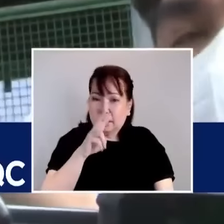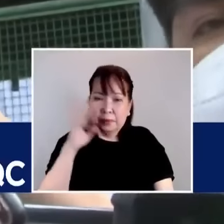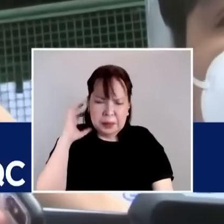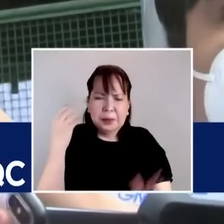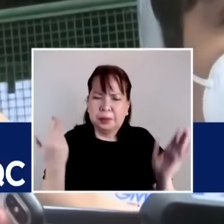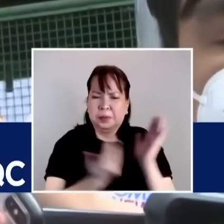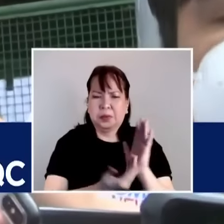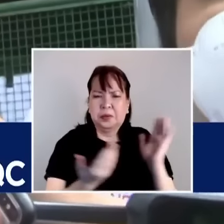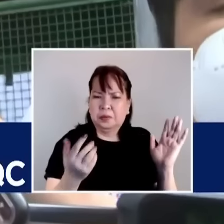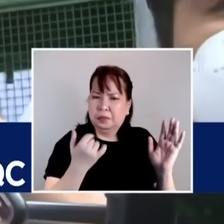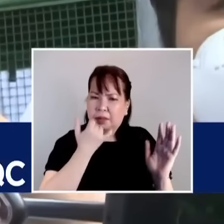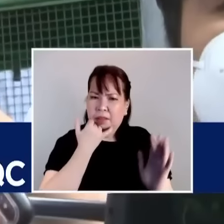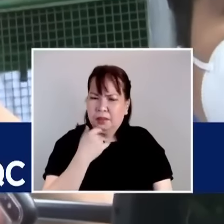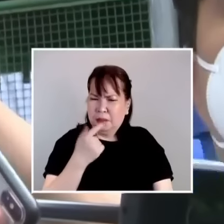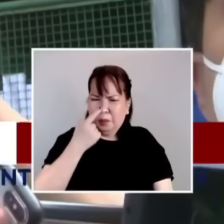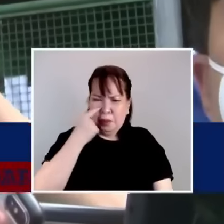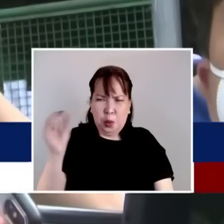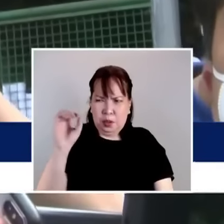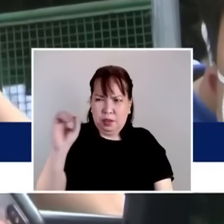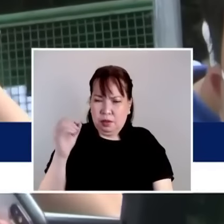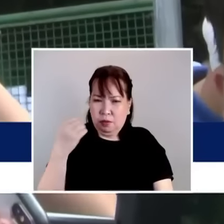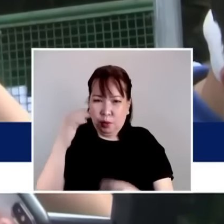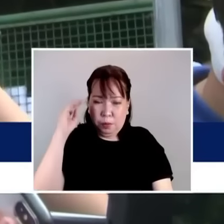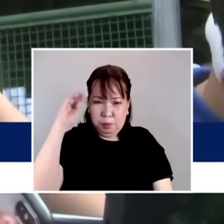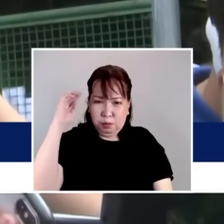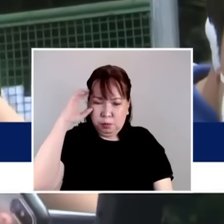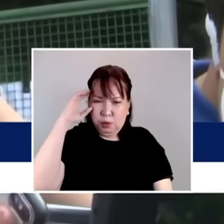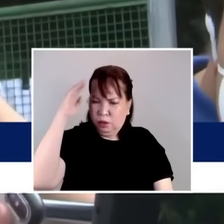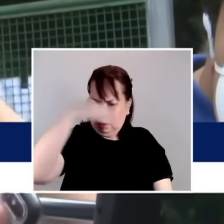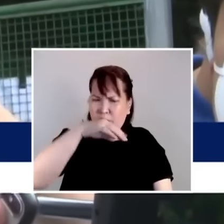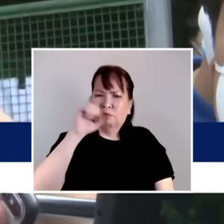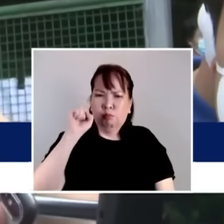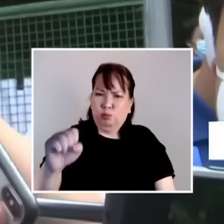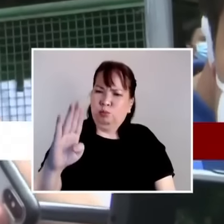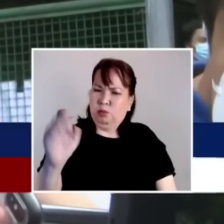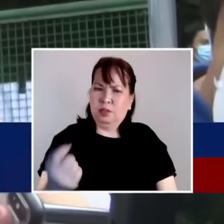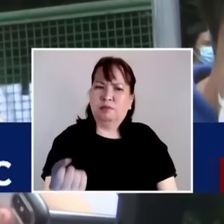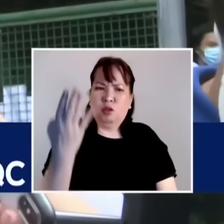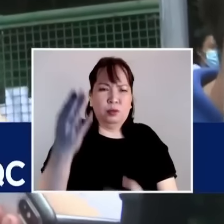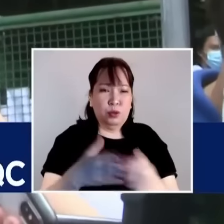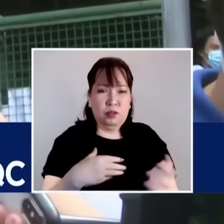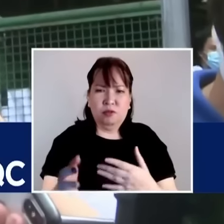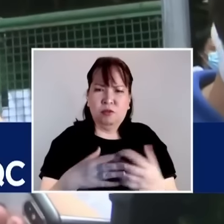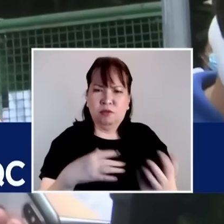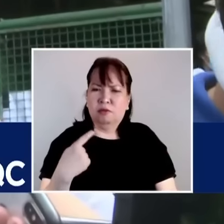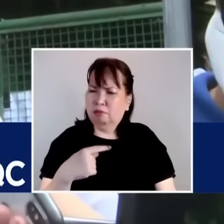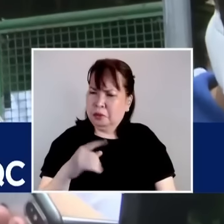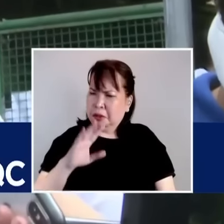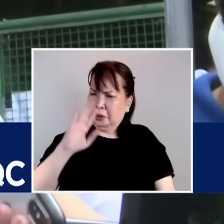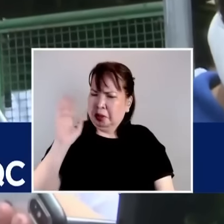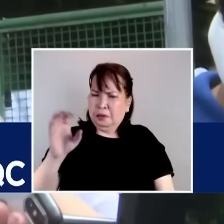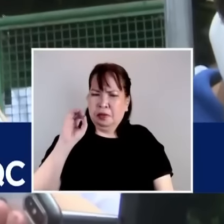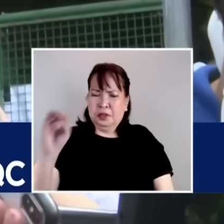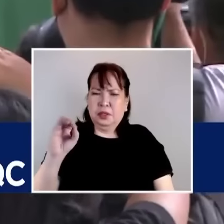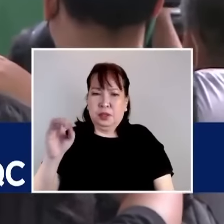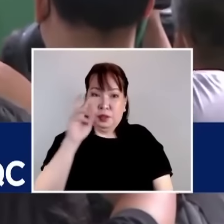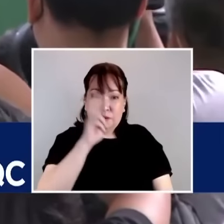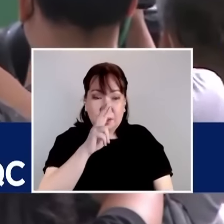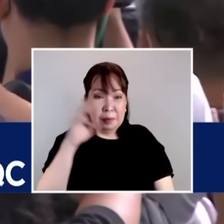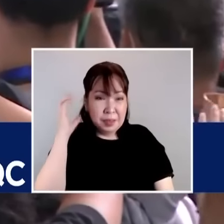Imposibleng zero. Lalaban ako ng pusahan kahit magkano. Hindi siya magiging zero ng Visayas,